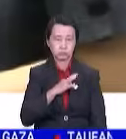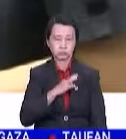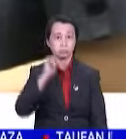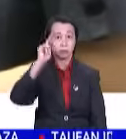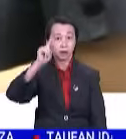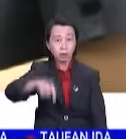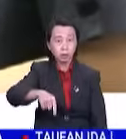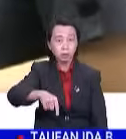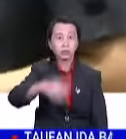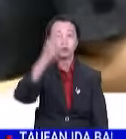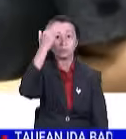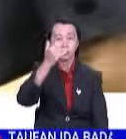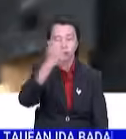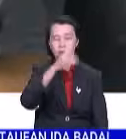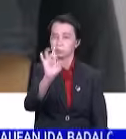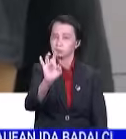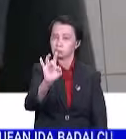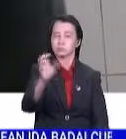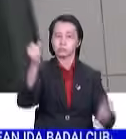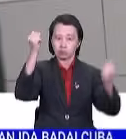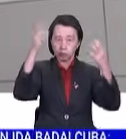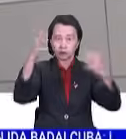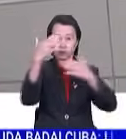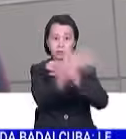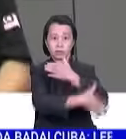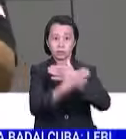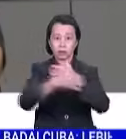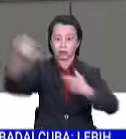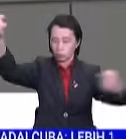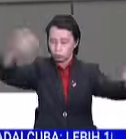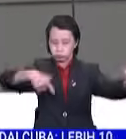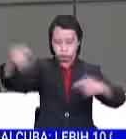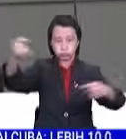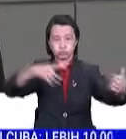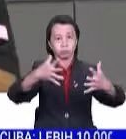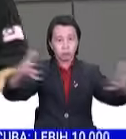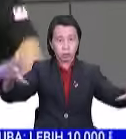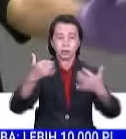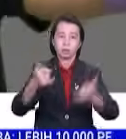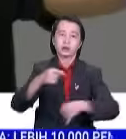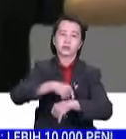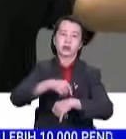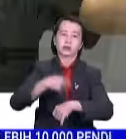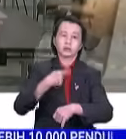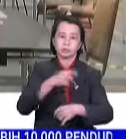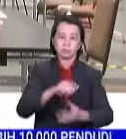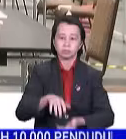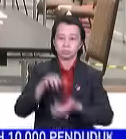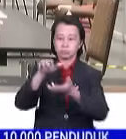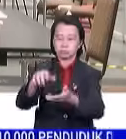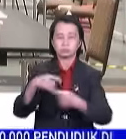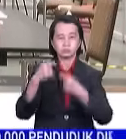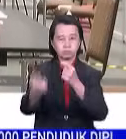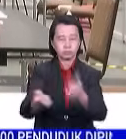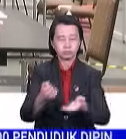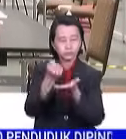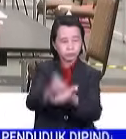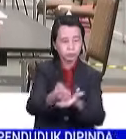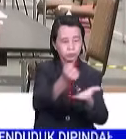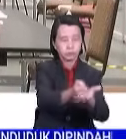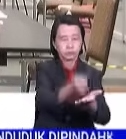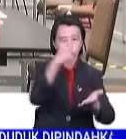saja setelah banyak negara bagi semangat pada kami Dan inilah masanya untuk kami memberi sumbangan kepada negara